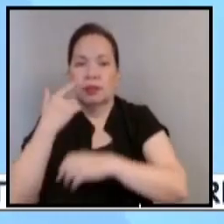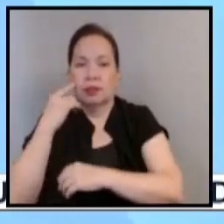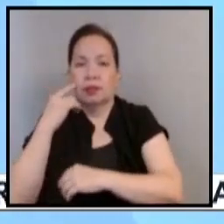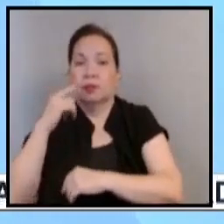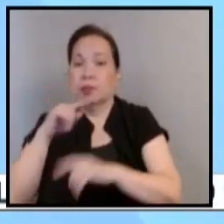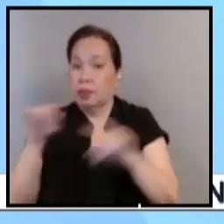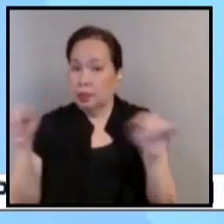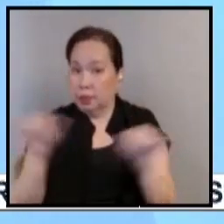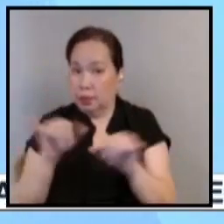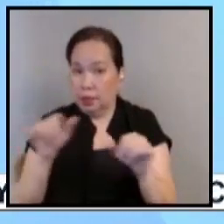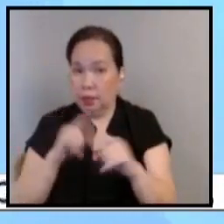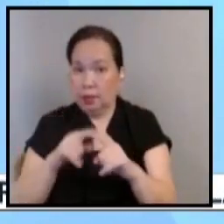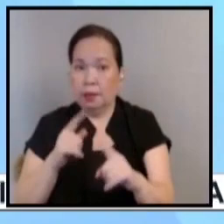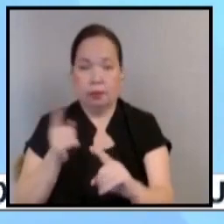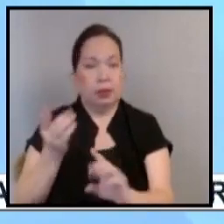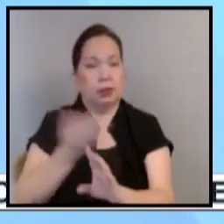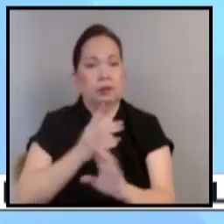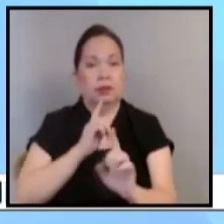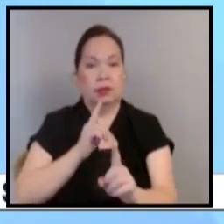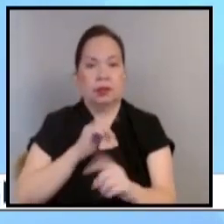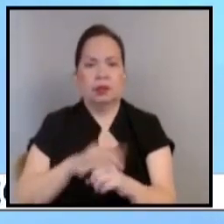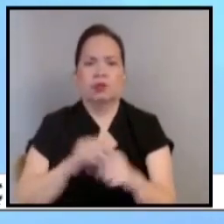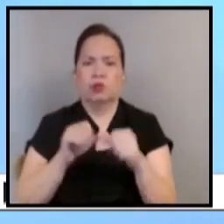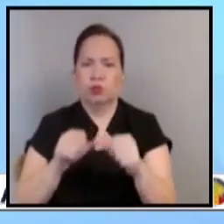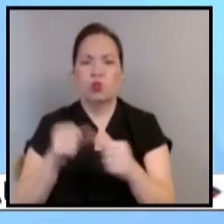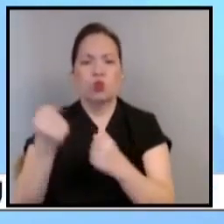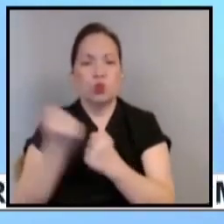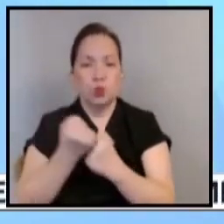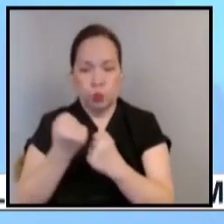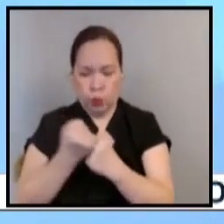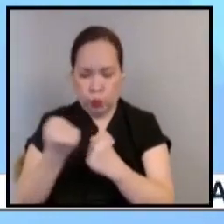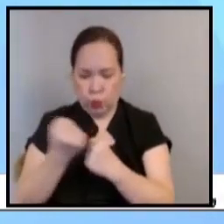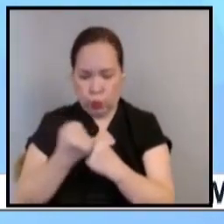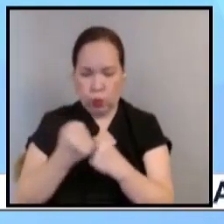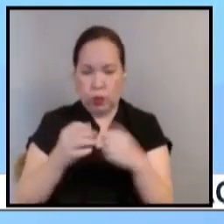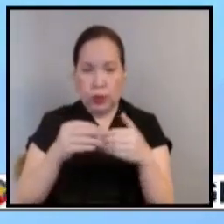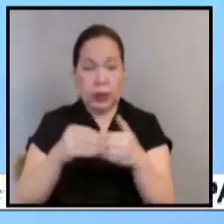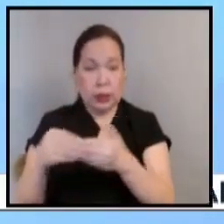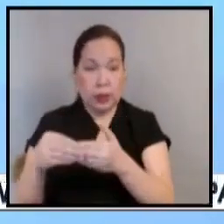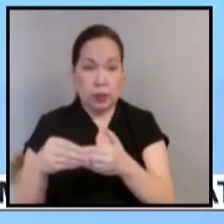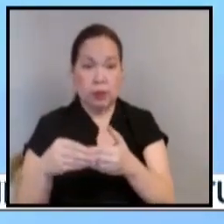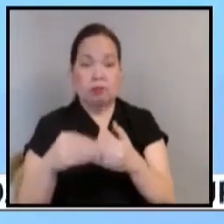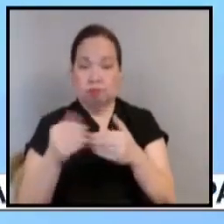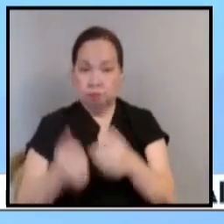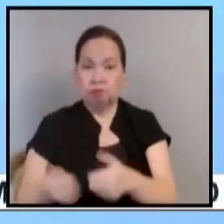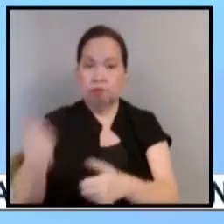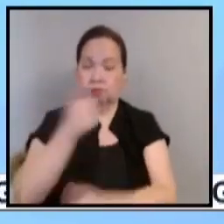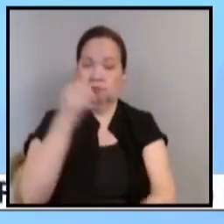niyang pahayag, patuloy naman ang suporta nito sa liderato ni Speaker Romualdez.